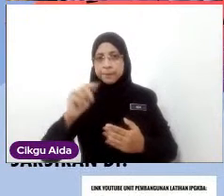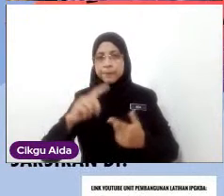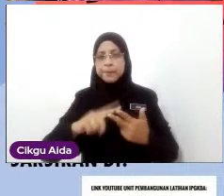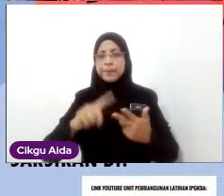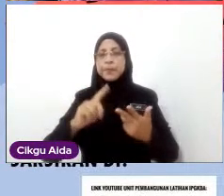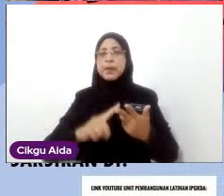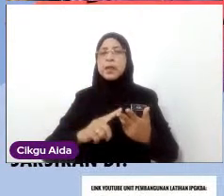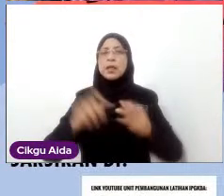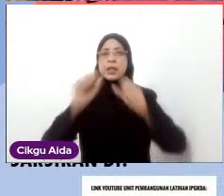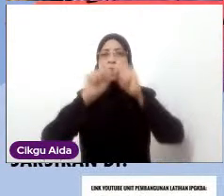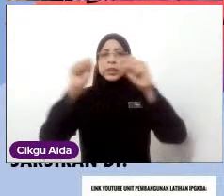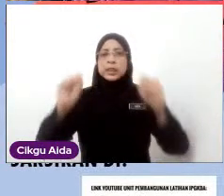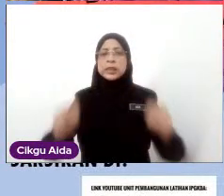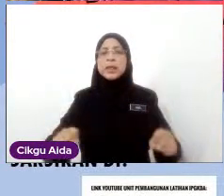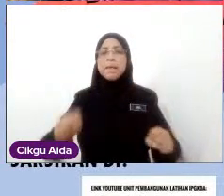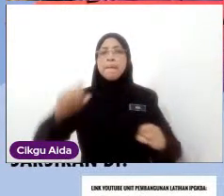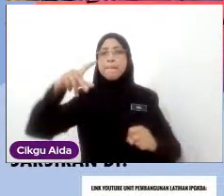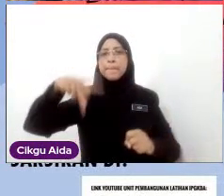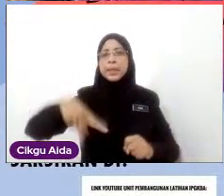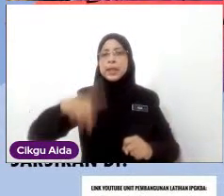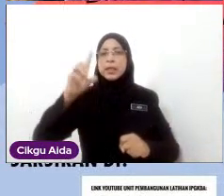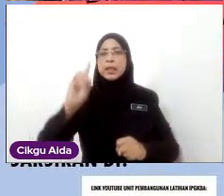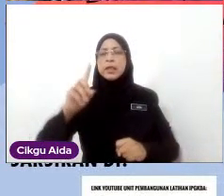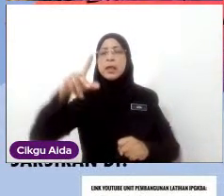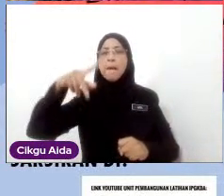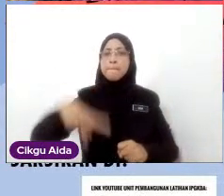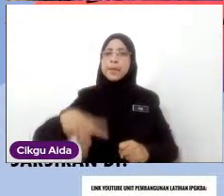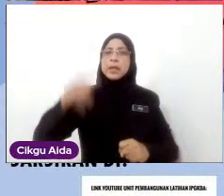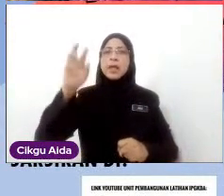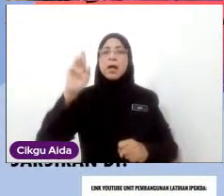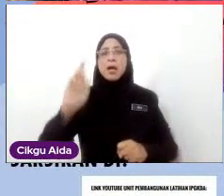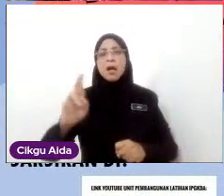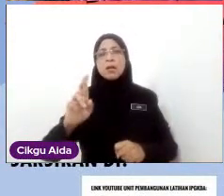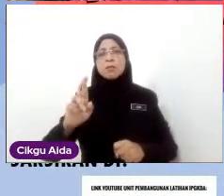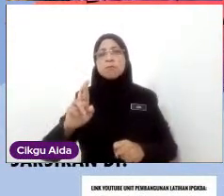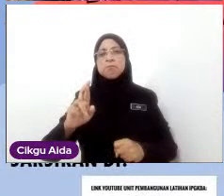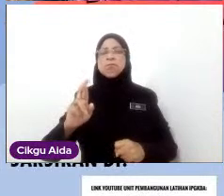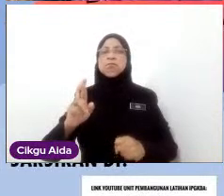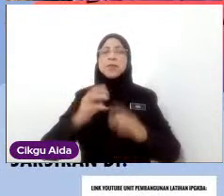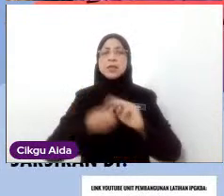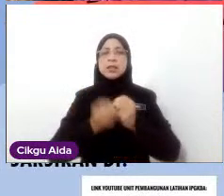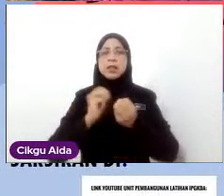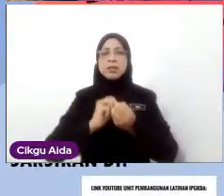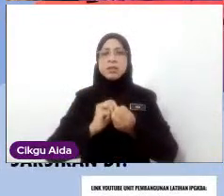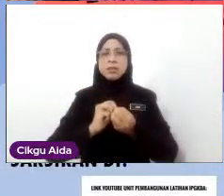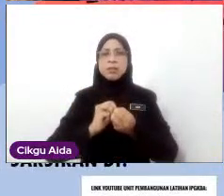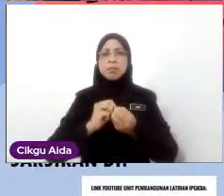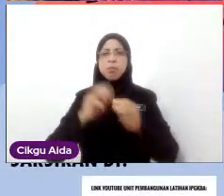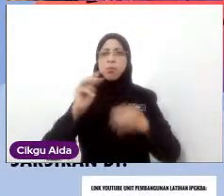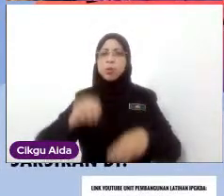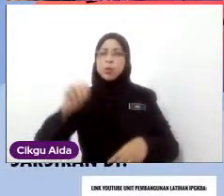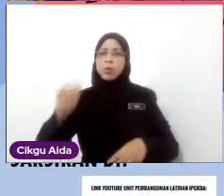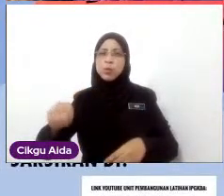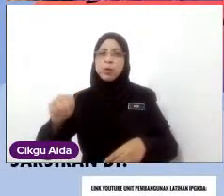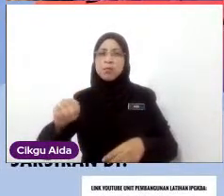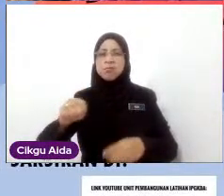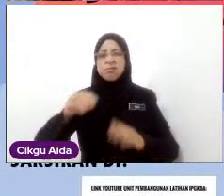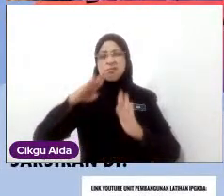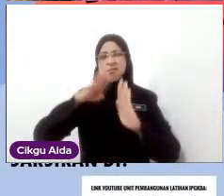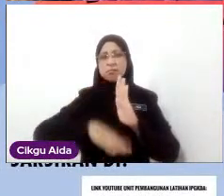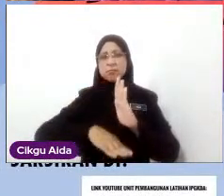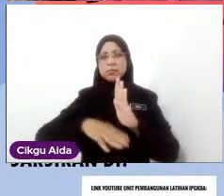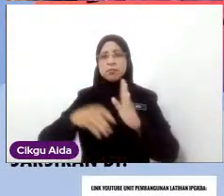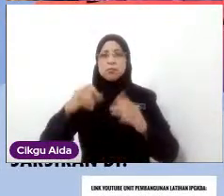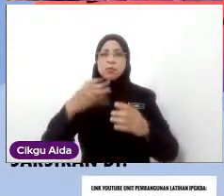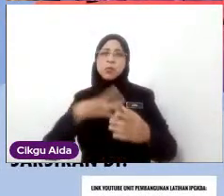Okay, sistem PDPR ni apa isu dia adalah pelibatan murid. Pelibatan murid semasa PDPR rendah, kemudian